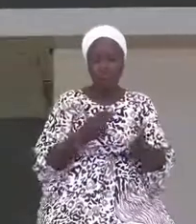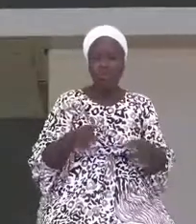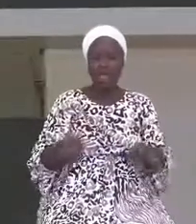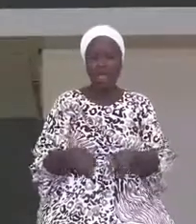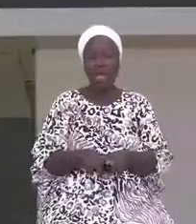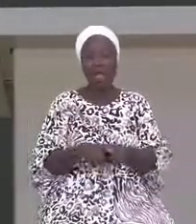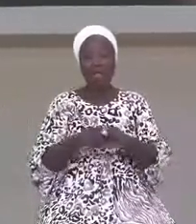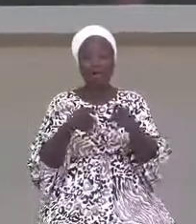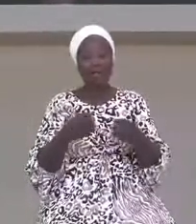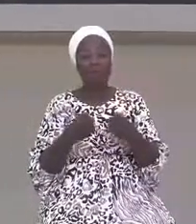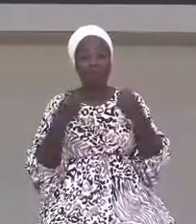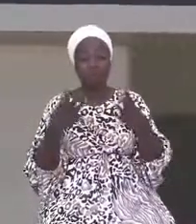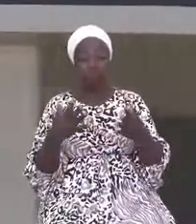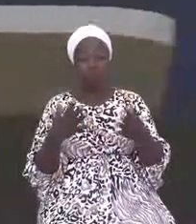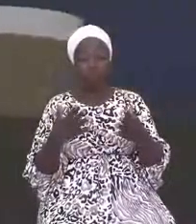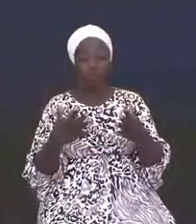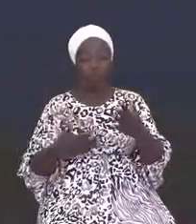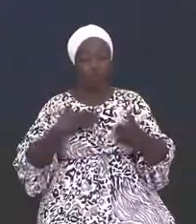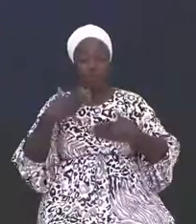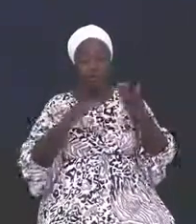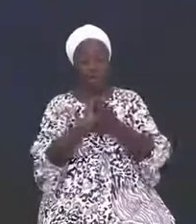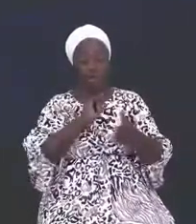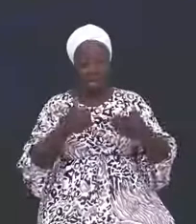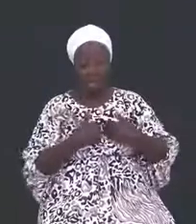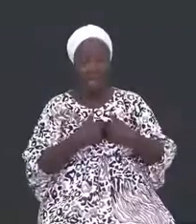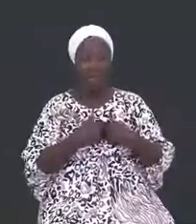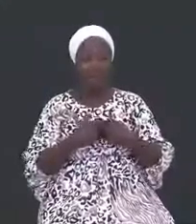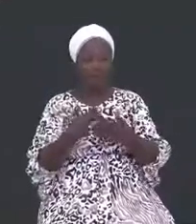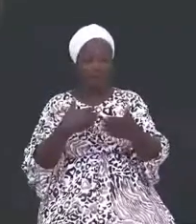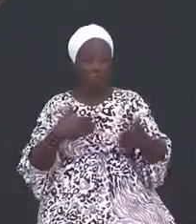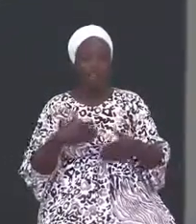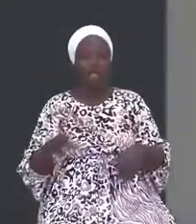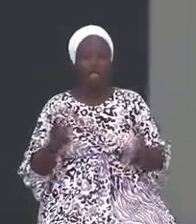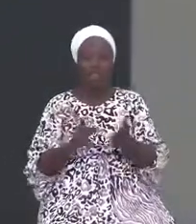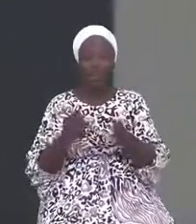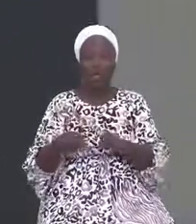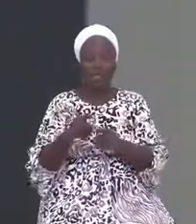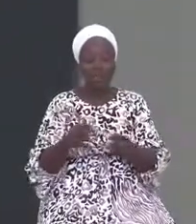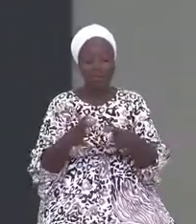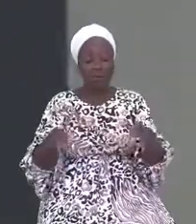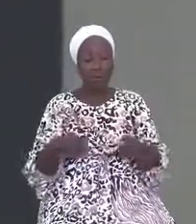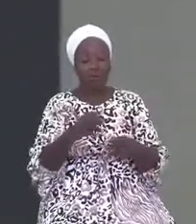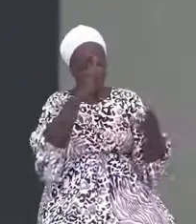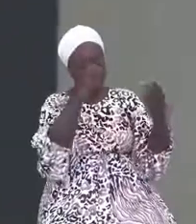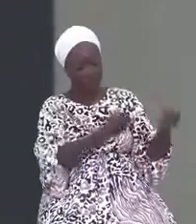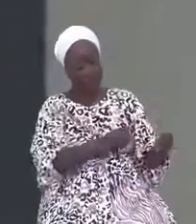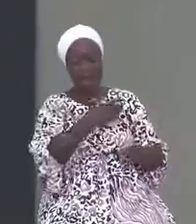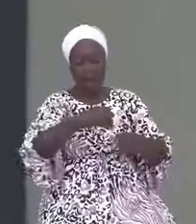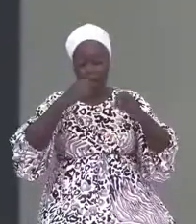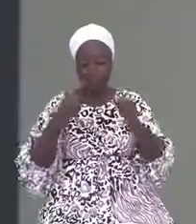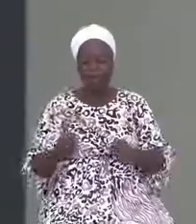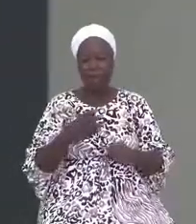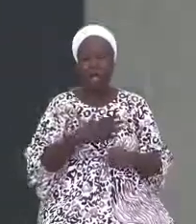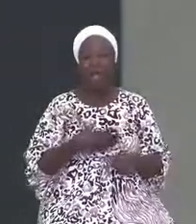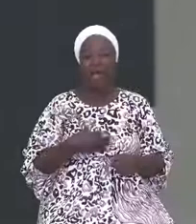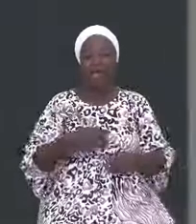la joie que j'avais avant. Le double de la foi et de la puissance et de la force que